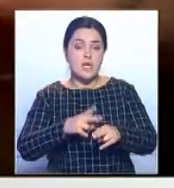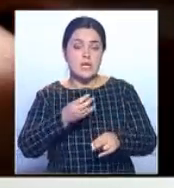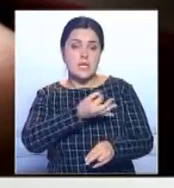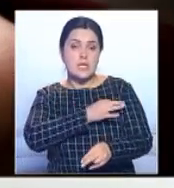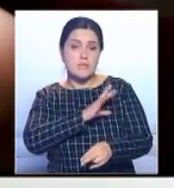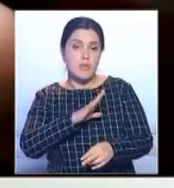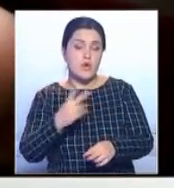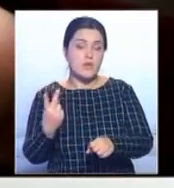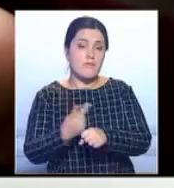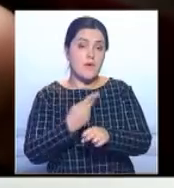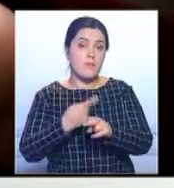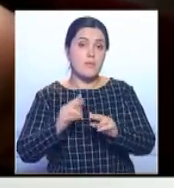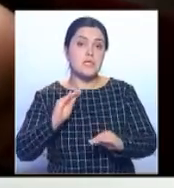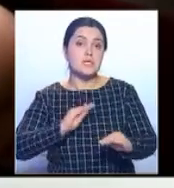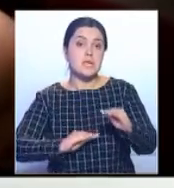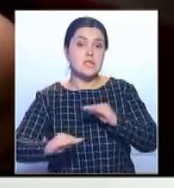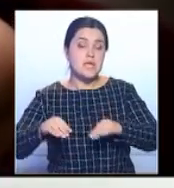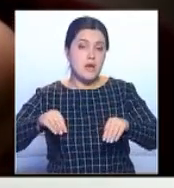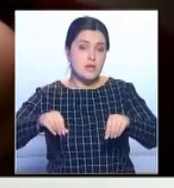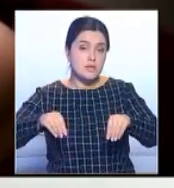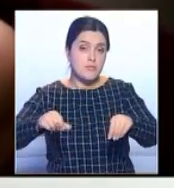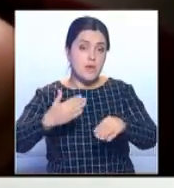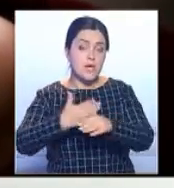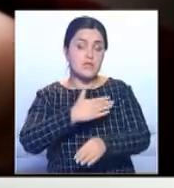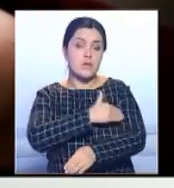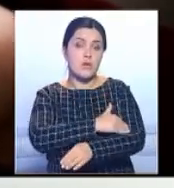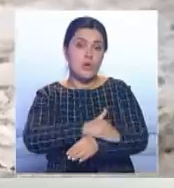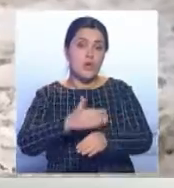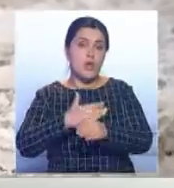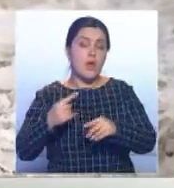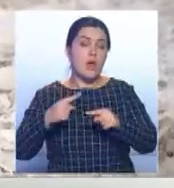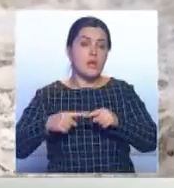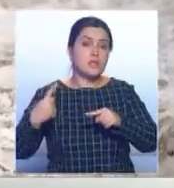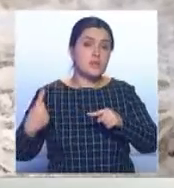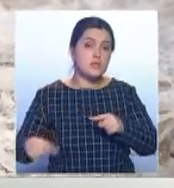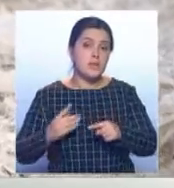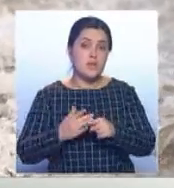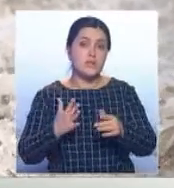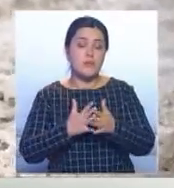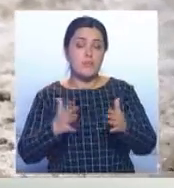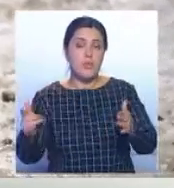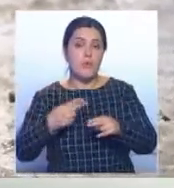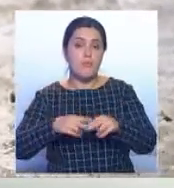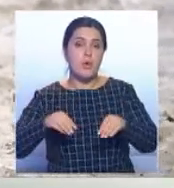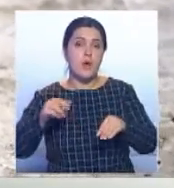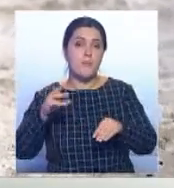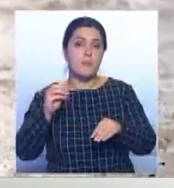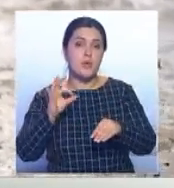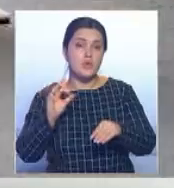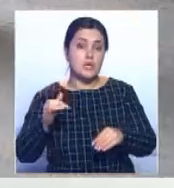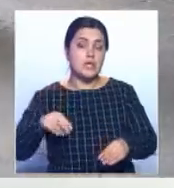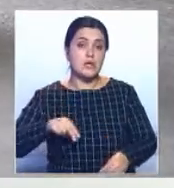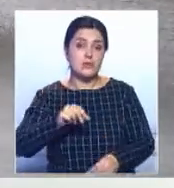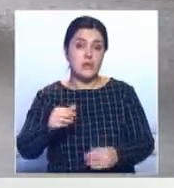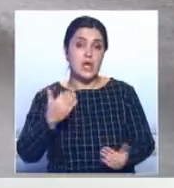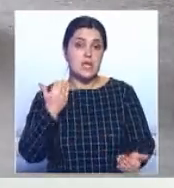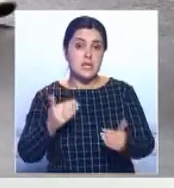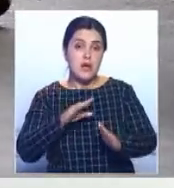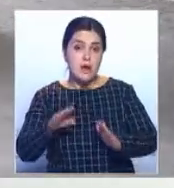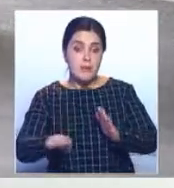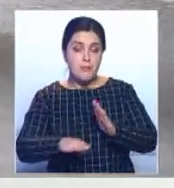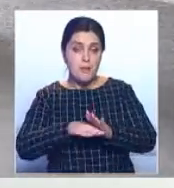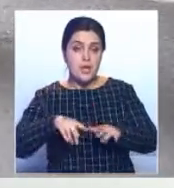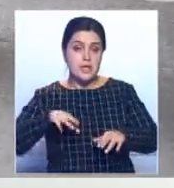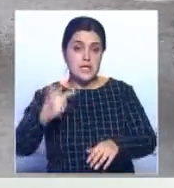полигон. Состав смеси, которой посыпают тротуары и проезжую часть, отличается. Большую ее часть составляет песок, меньше соли. Но если под ногами пешеходов